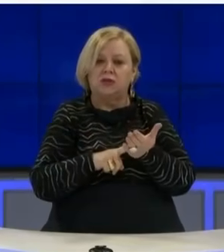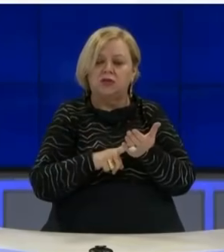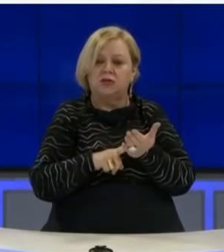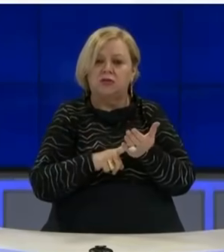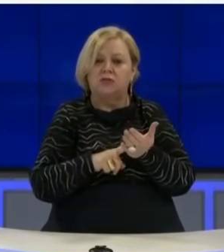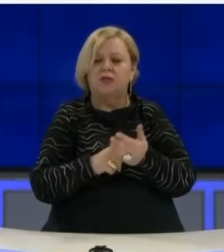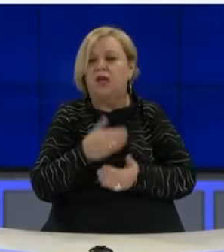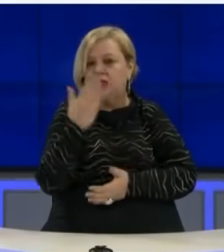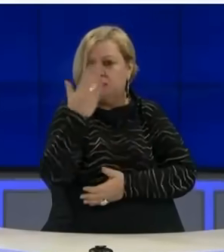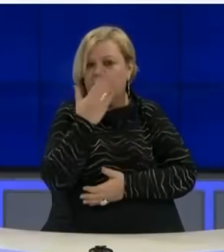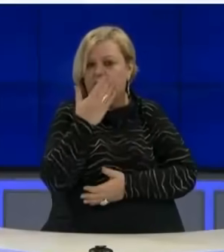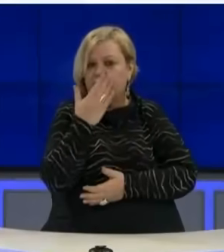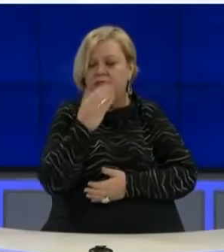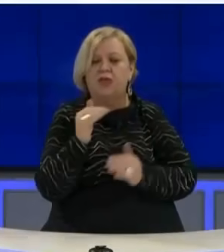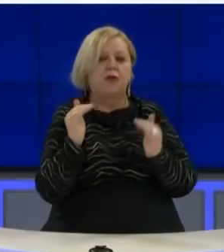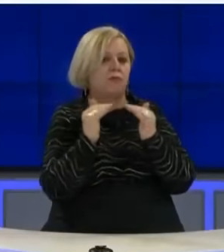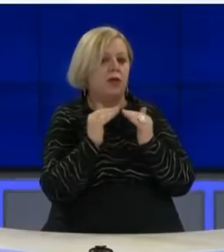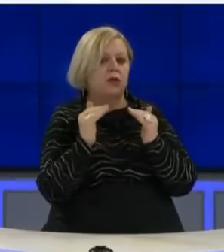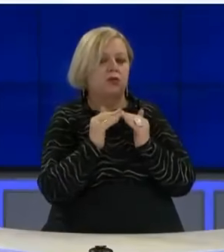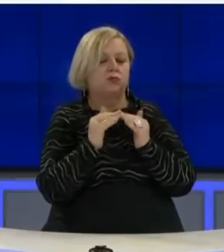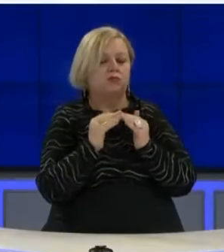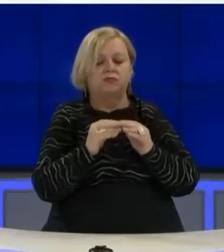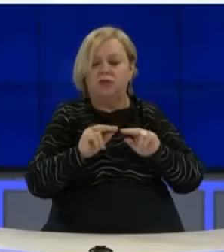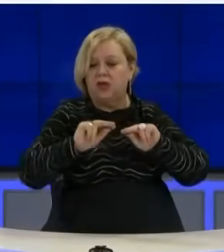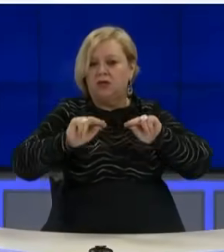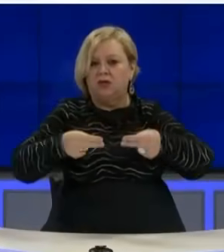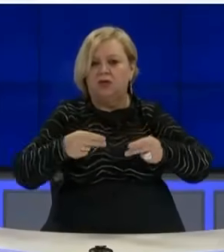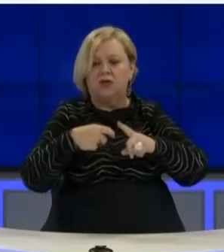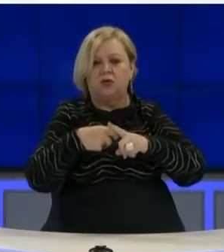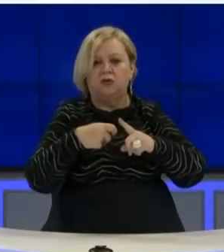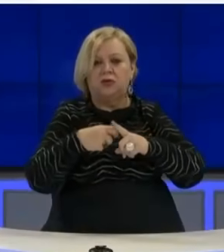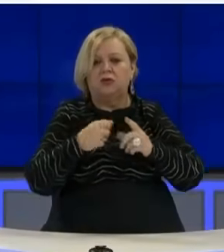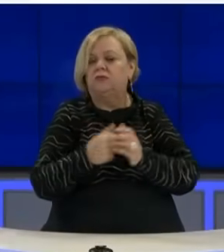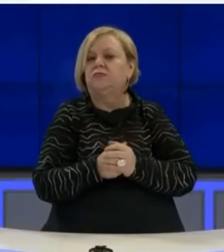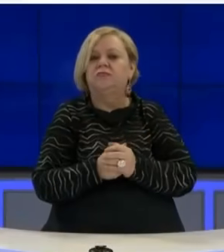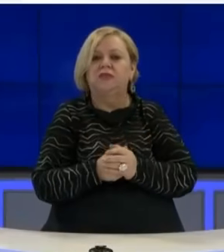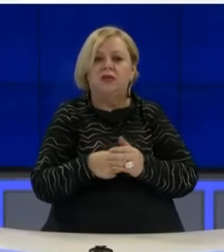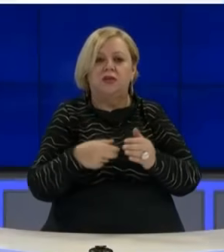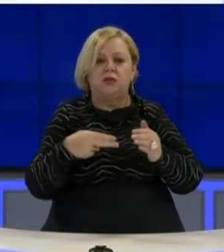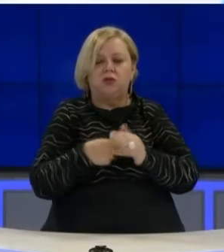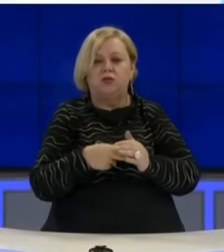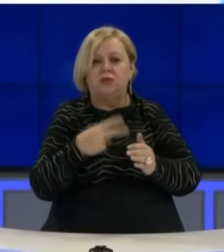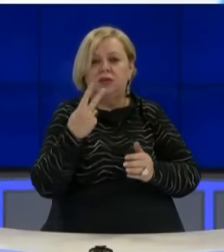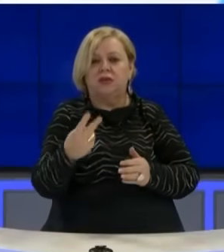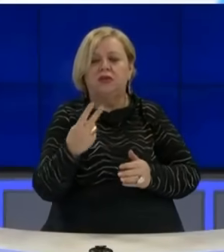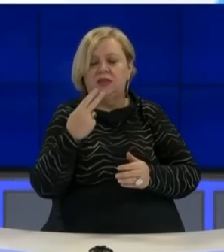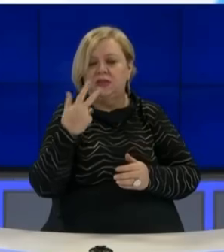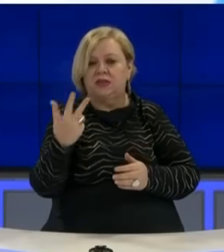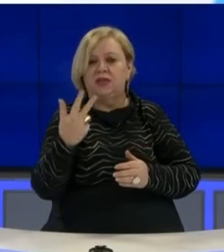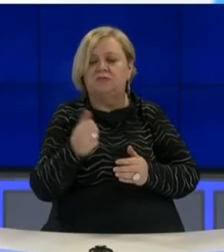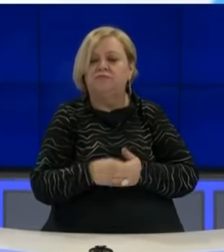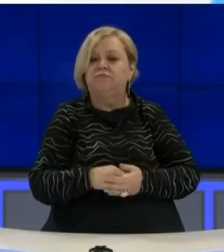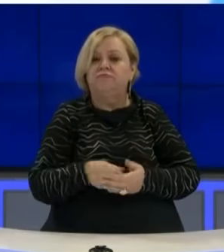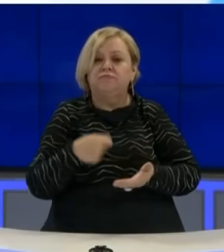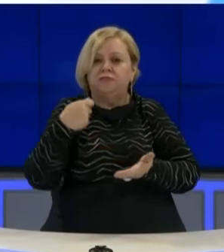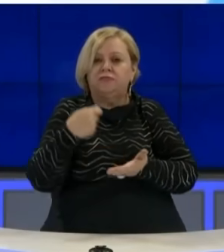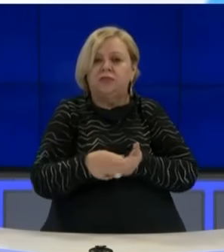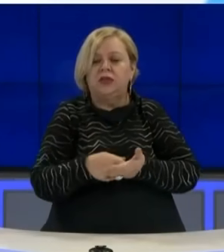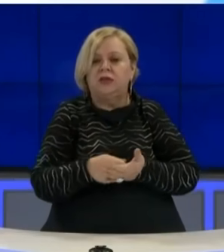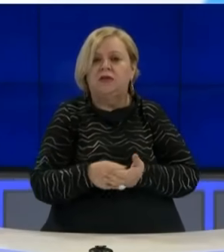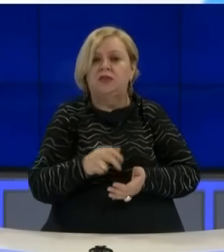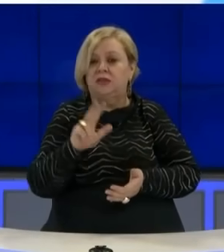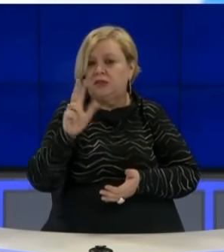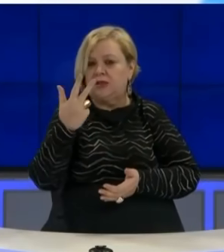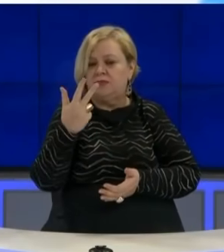bashkuar të arsimit, janë pajtuar për kontratën kolektive. A e tha se nga viti 2023 do të bëhet pagesa 13